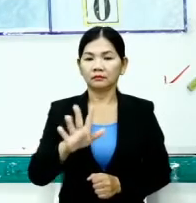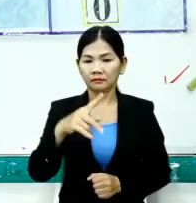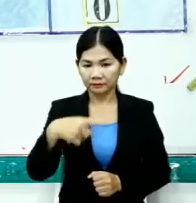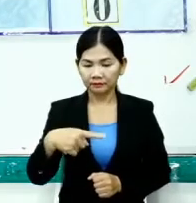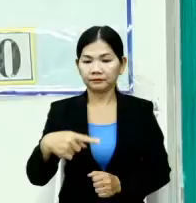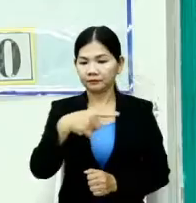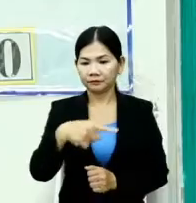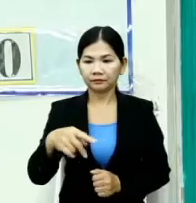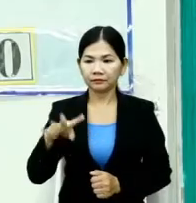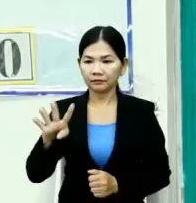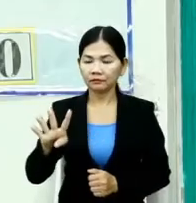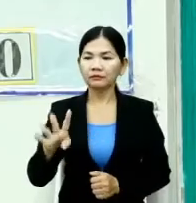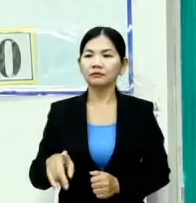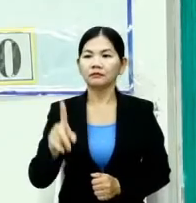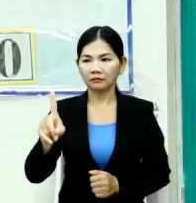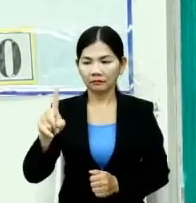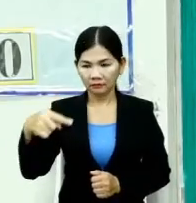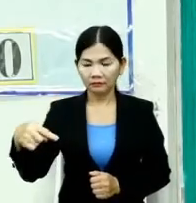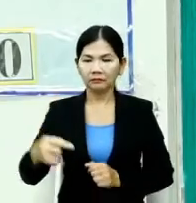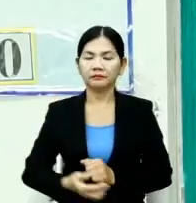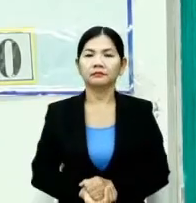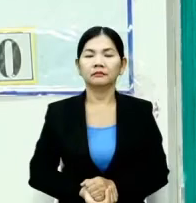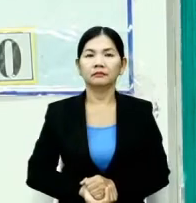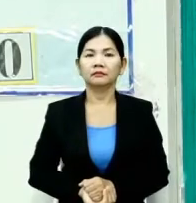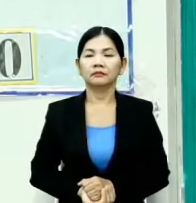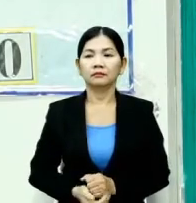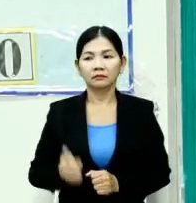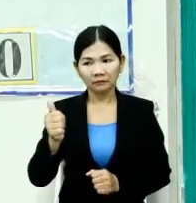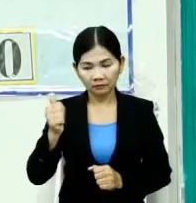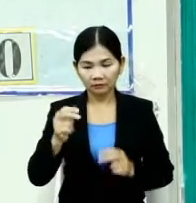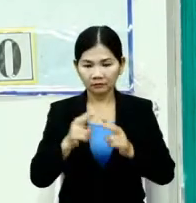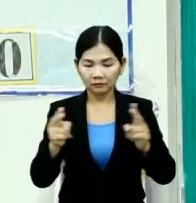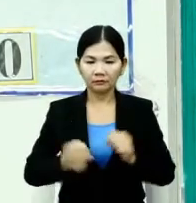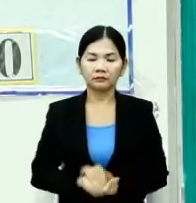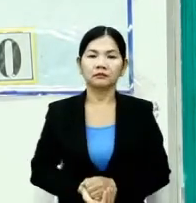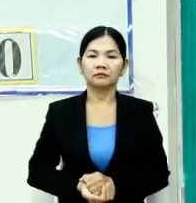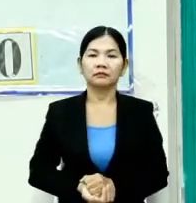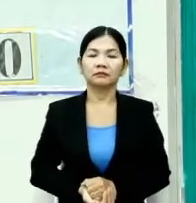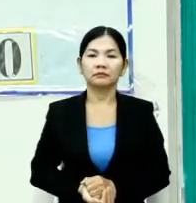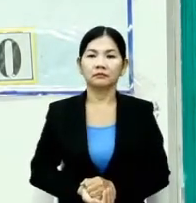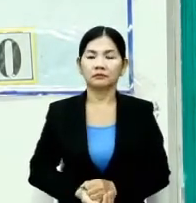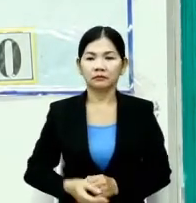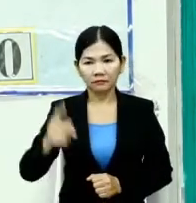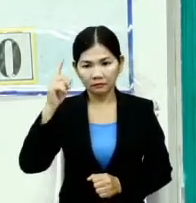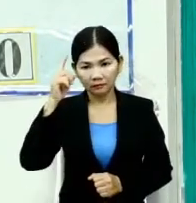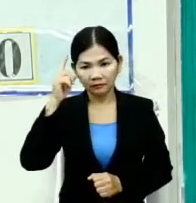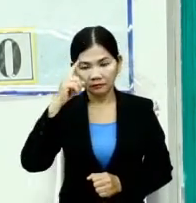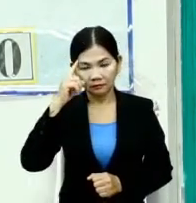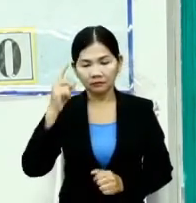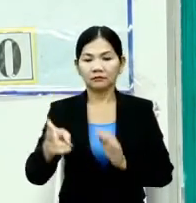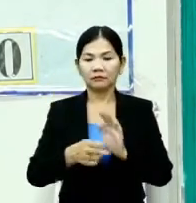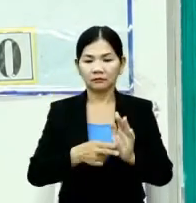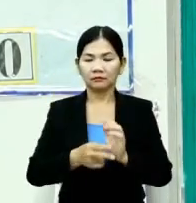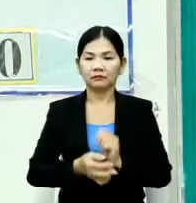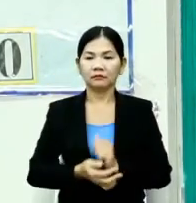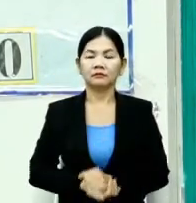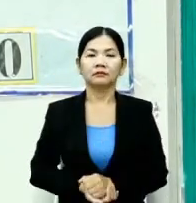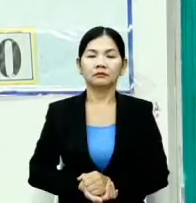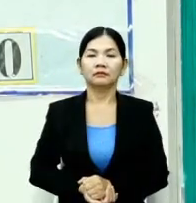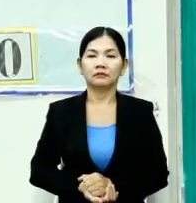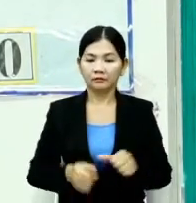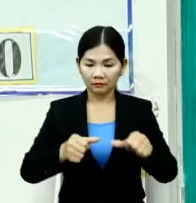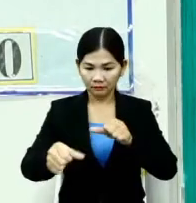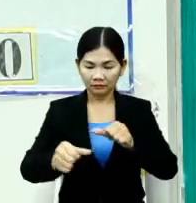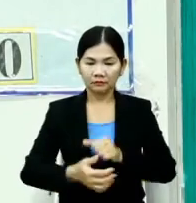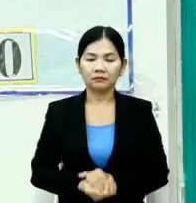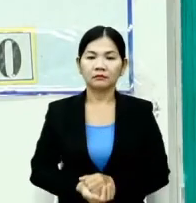ល់1 1000ណាកូនចាល្អណាស់តោះឥឡូវដើម្បីឲ្យកូនចាយល់កាន់តែច្បាស់យើងនឹងបន្ត